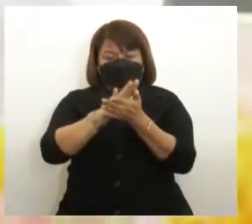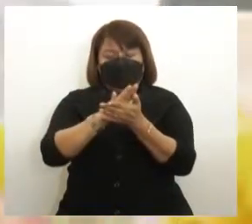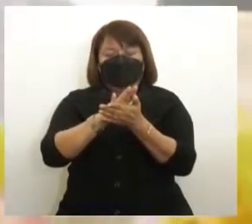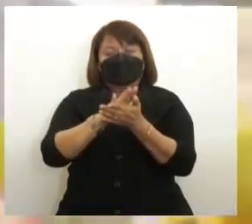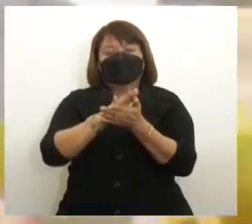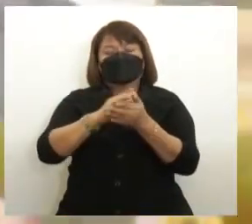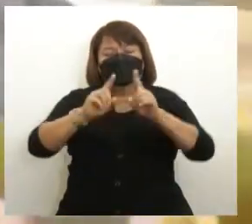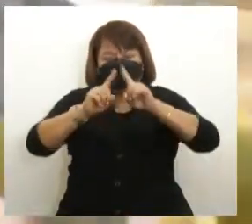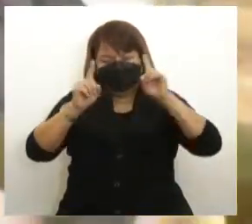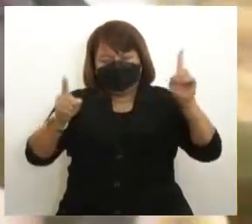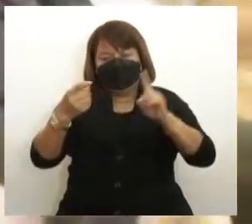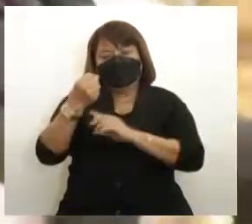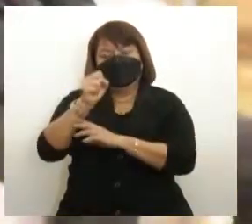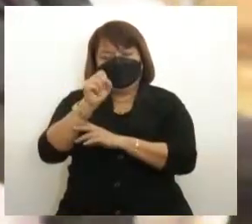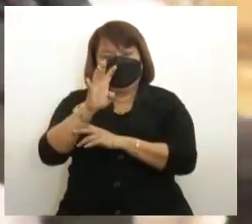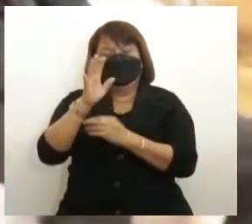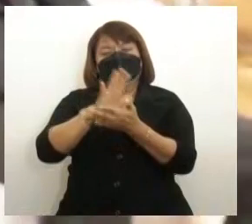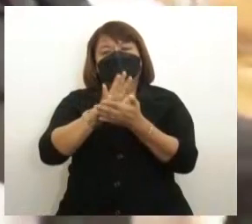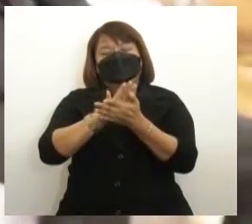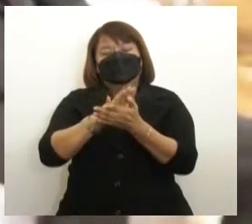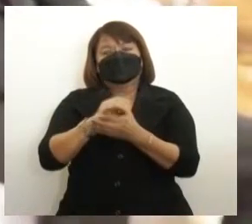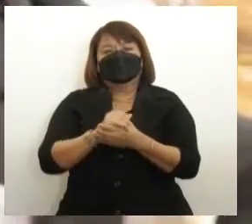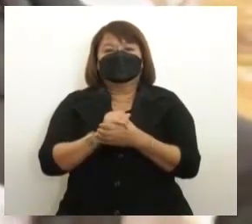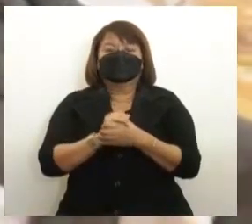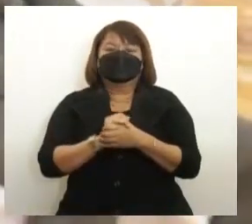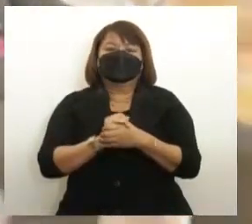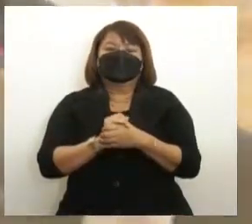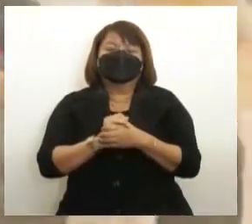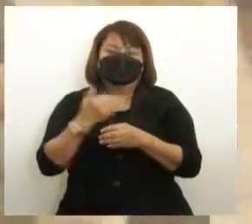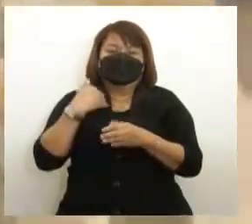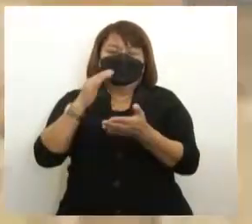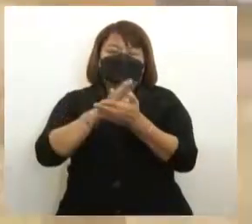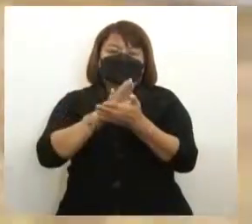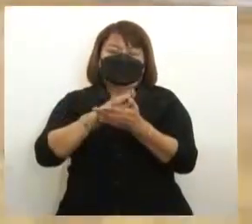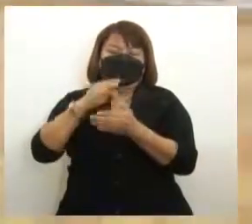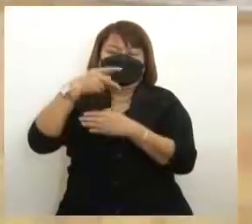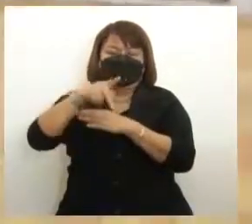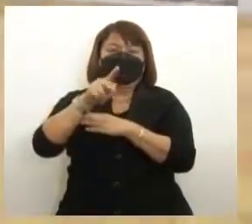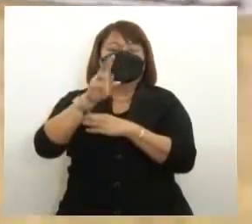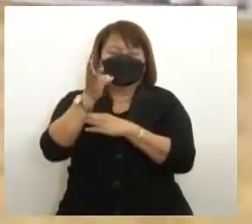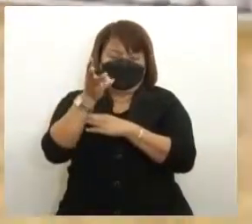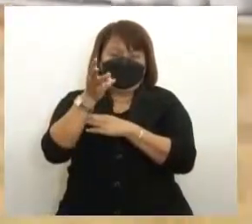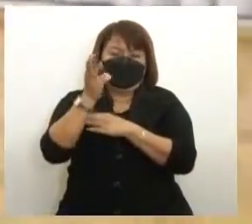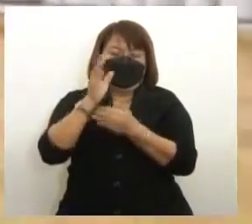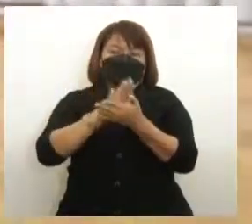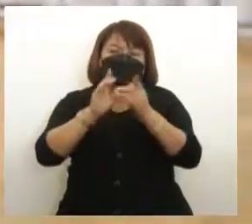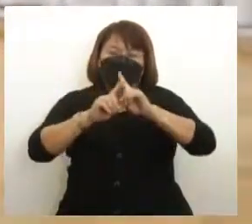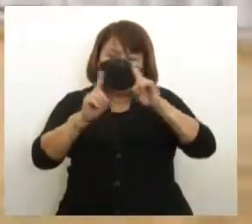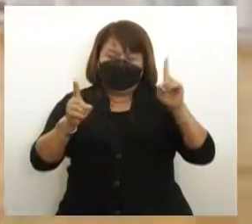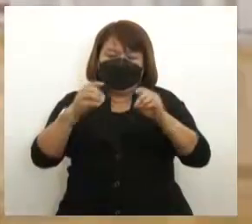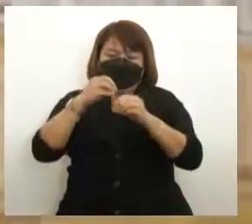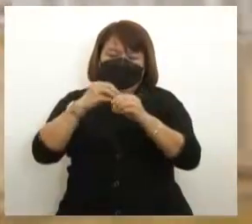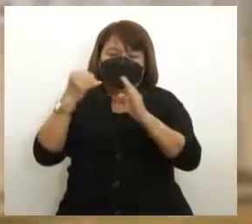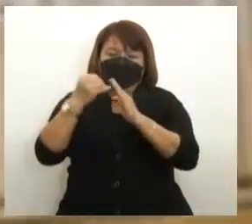งเรียนวังทรายขาววิทยาโรงเรียนวังโพนงามวิทยาโรงเรียนผาน้อยวิทยาคมโรงเรียนภูหลวงวิทย